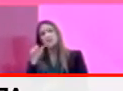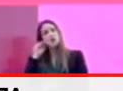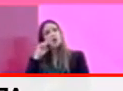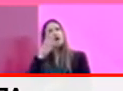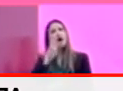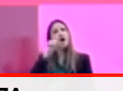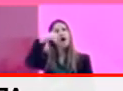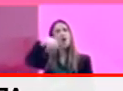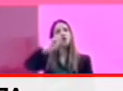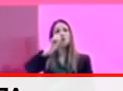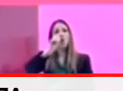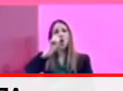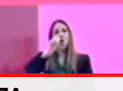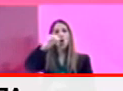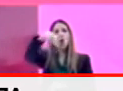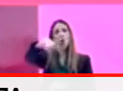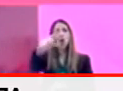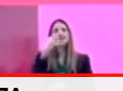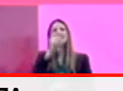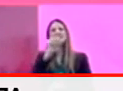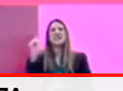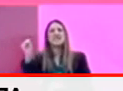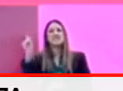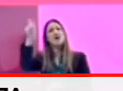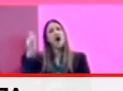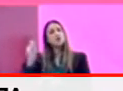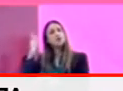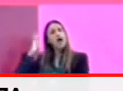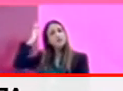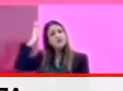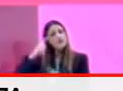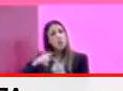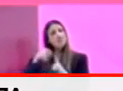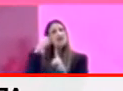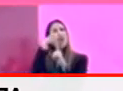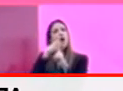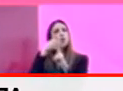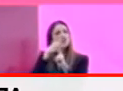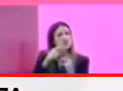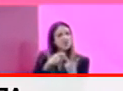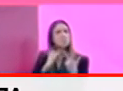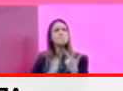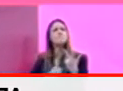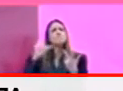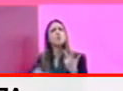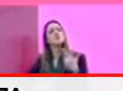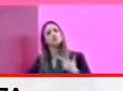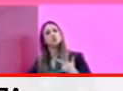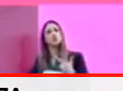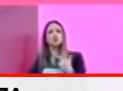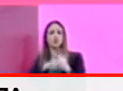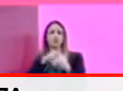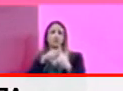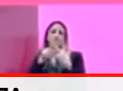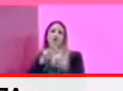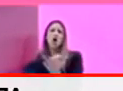για τον άνθρωπο, τον επιστήμονα, τον αγωνιστή, τον ενεργό πολίτη. Για εμάς